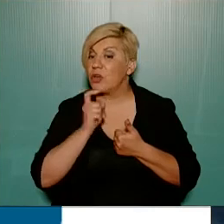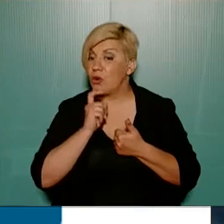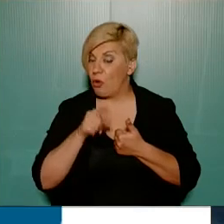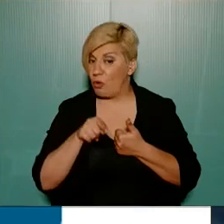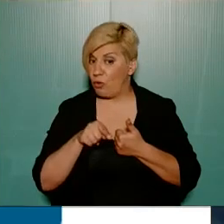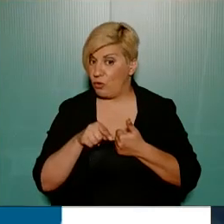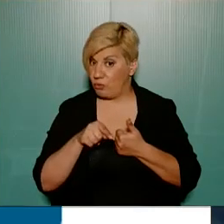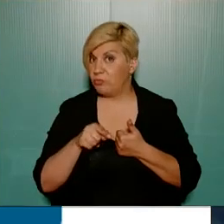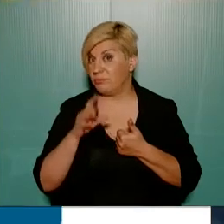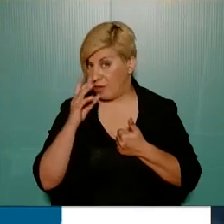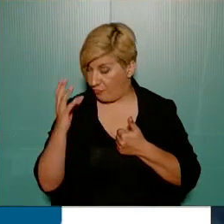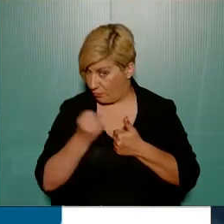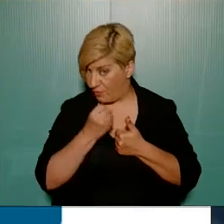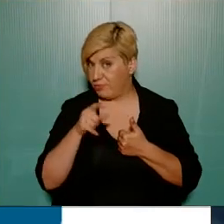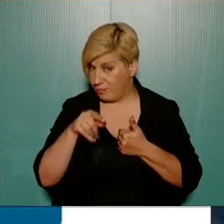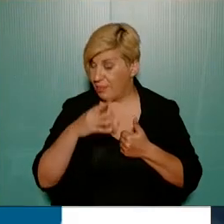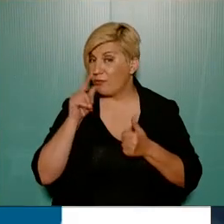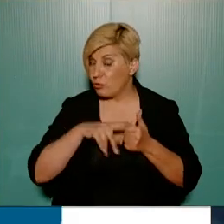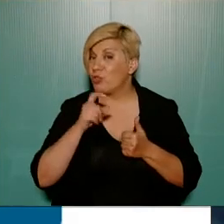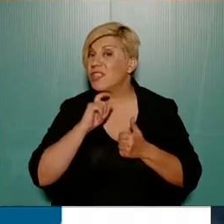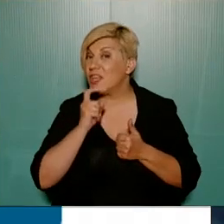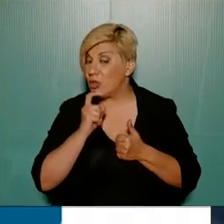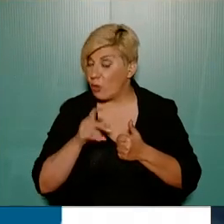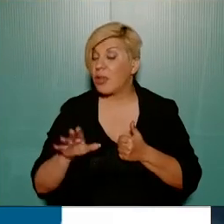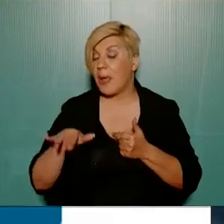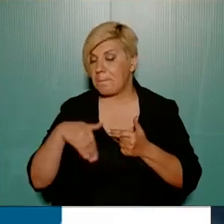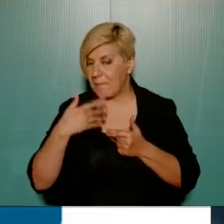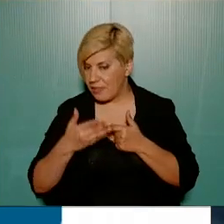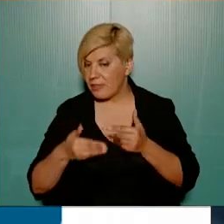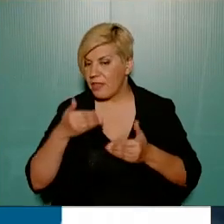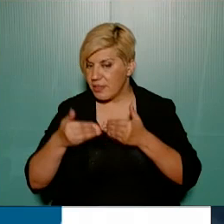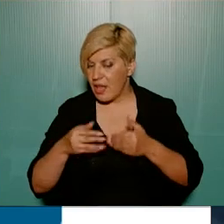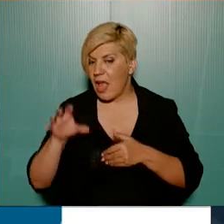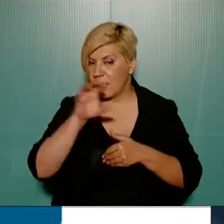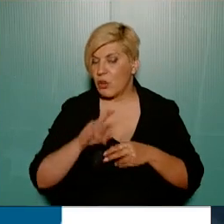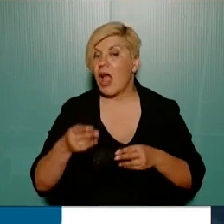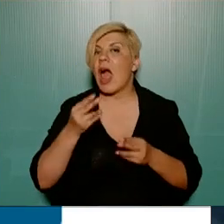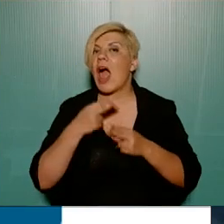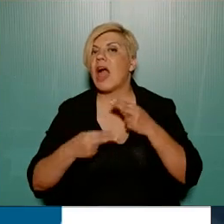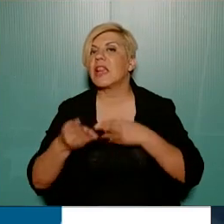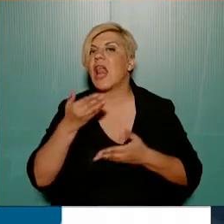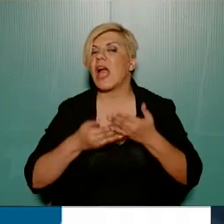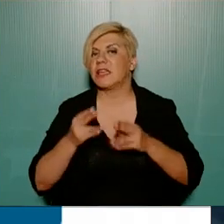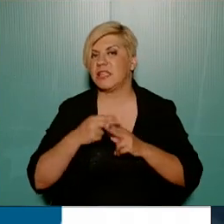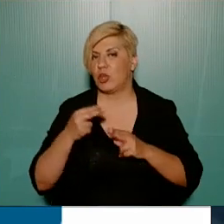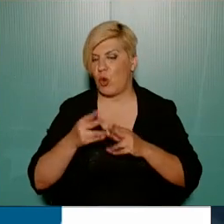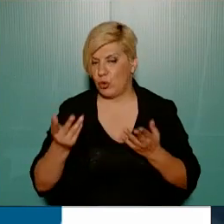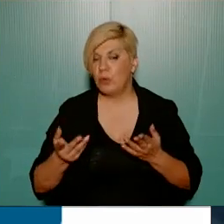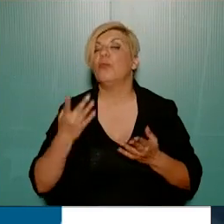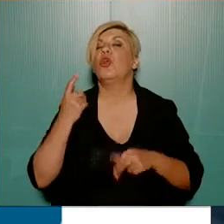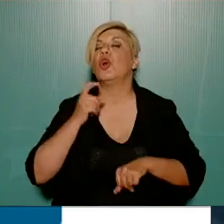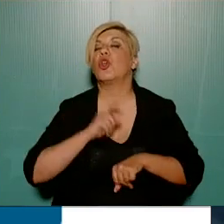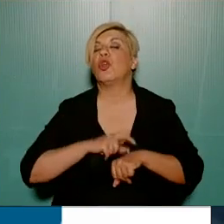πρέπει να παλαιωθεί, να κάνει μια συγκεκριμένη διαδικασία. Και μετά μπούμε στη διαδικασία της αναζήτησης των ανταλλακτικών, το οποίο έτσι κι αλλιώς είναι μια πολύ